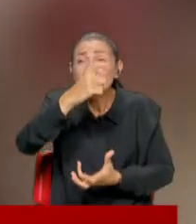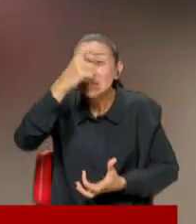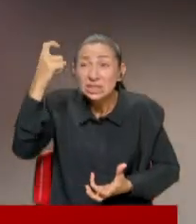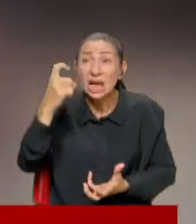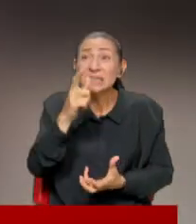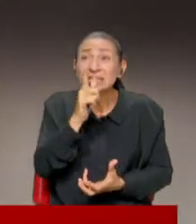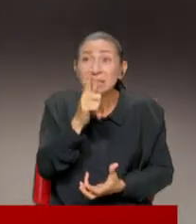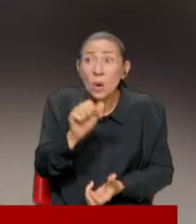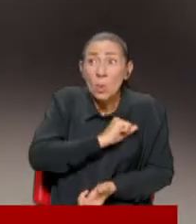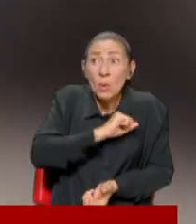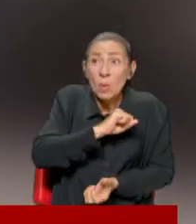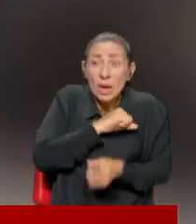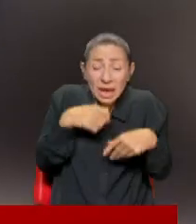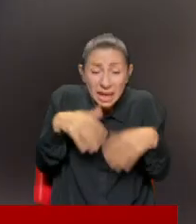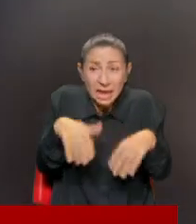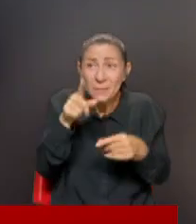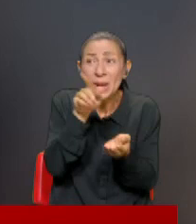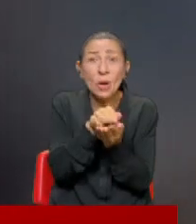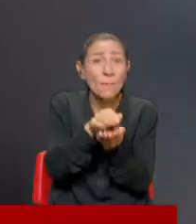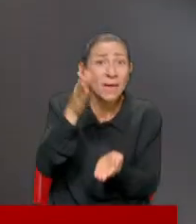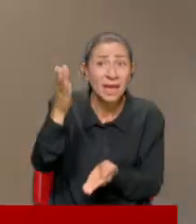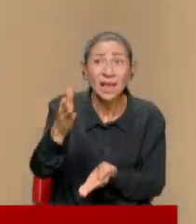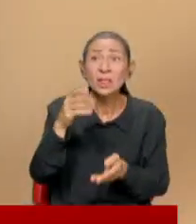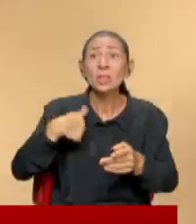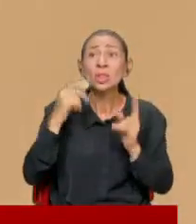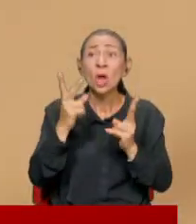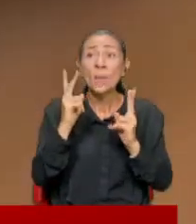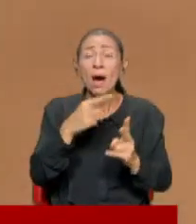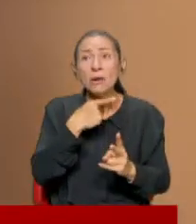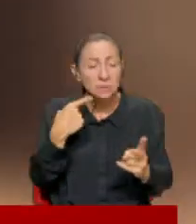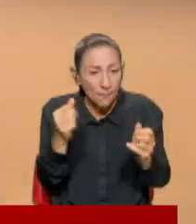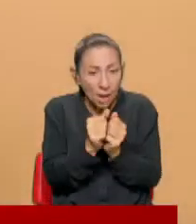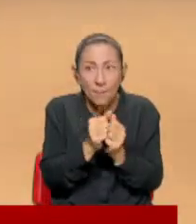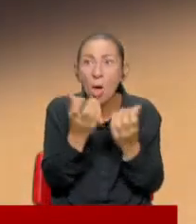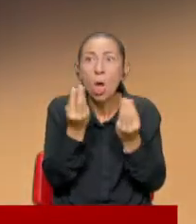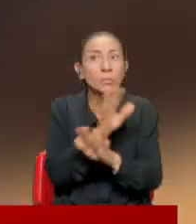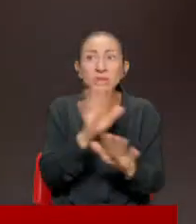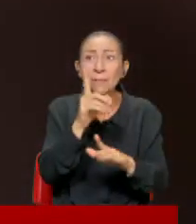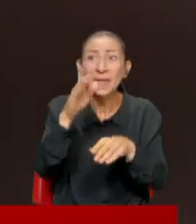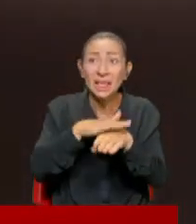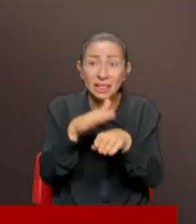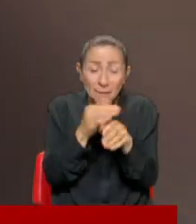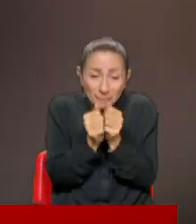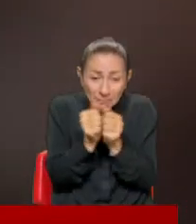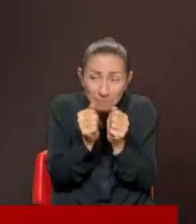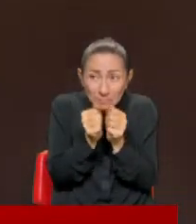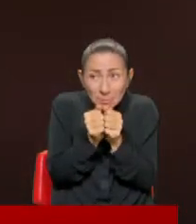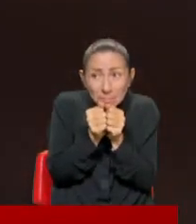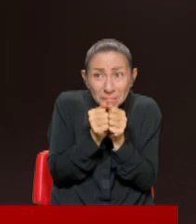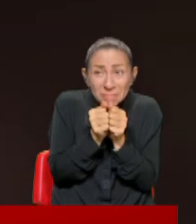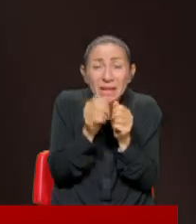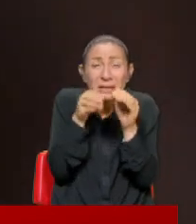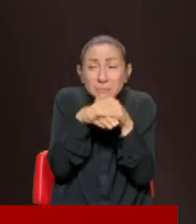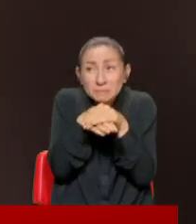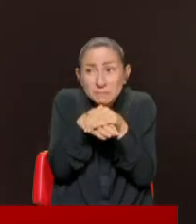sıcağından ve sesinden korkup titreyen bir köpek ve normalde asla yan yana gelmeyeceği bir kedi. İkisi de aynı